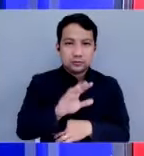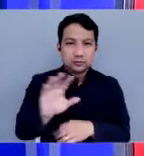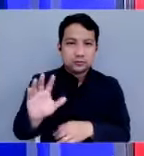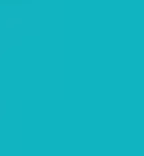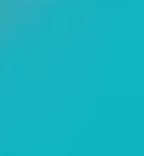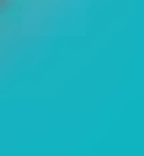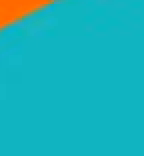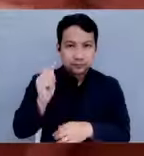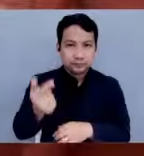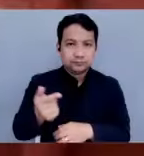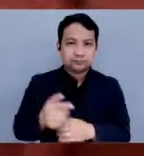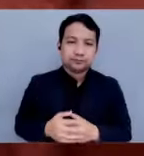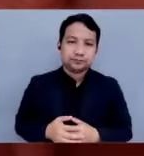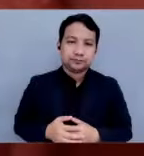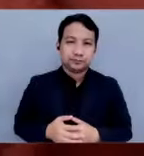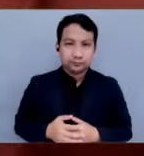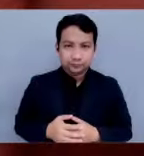Talete.